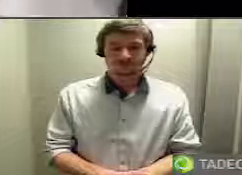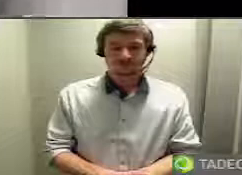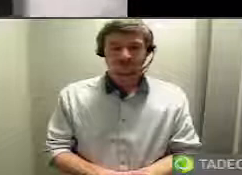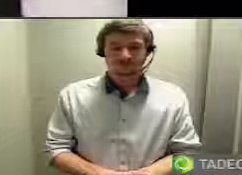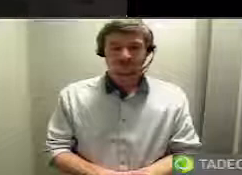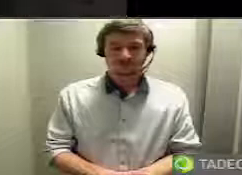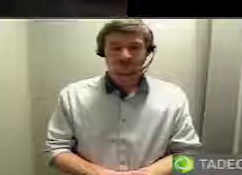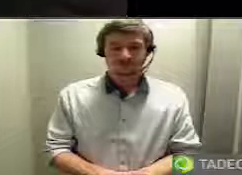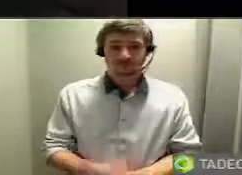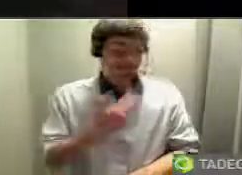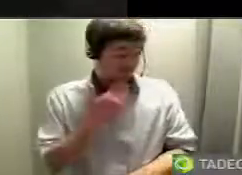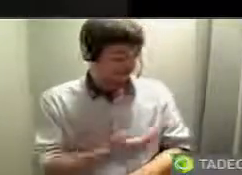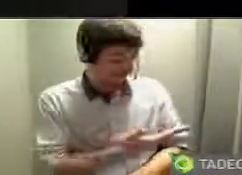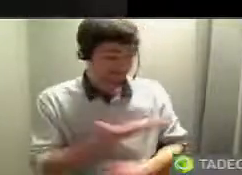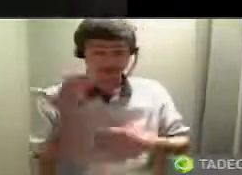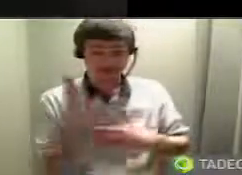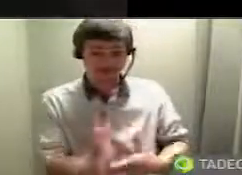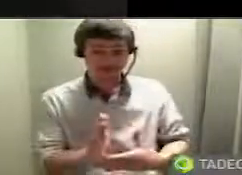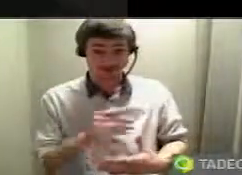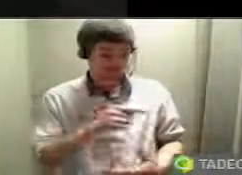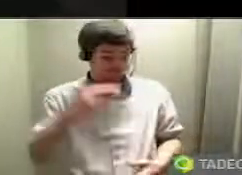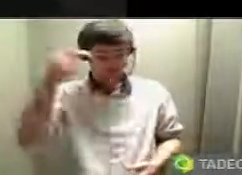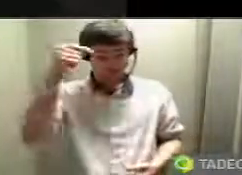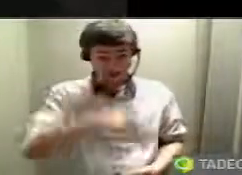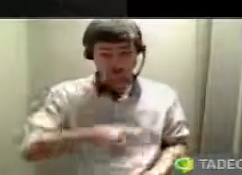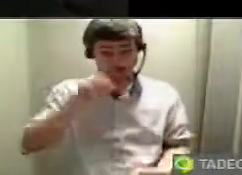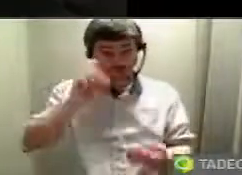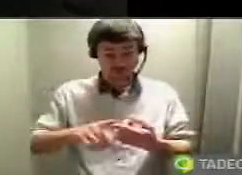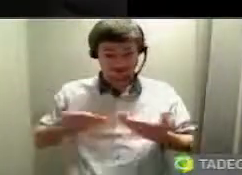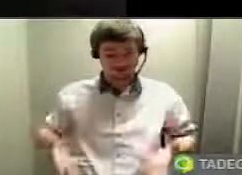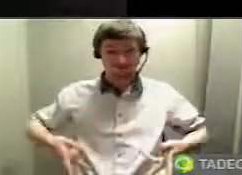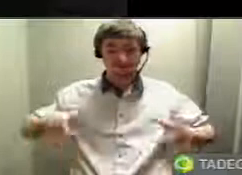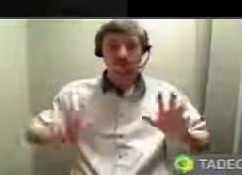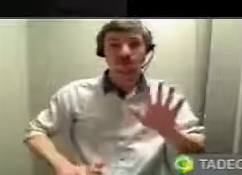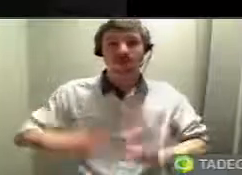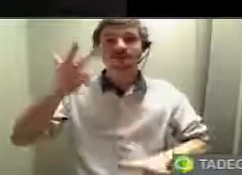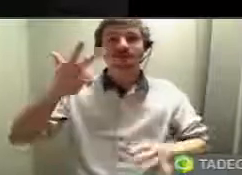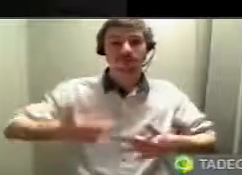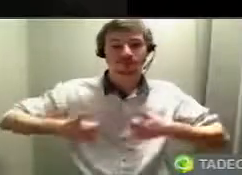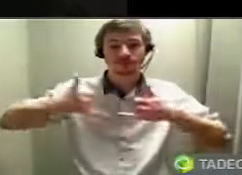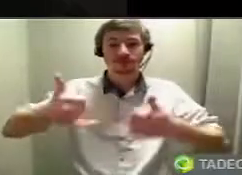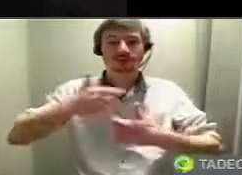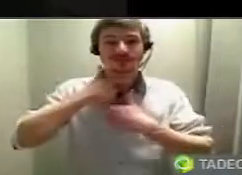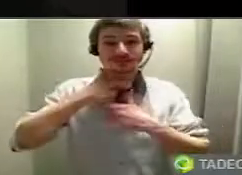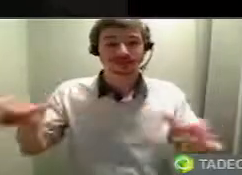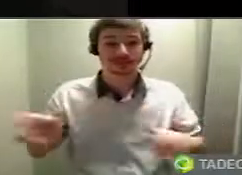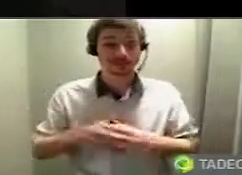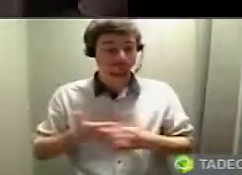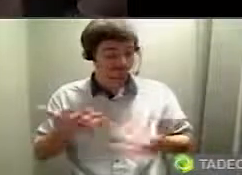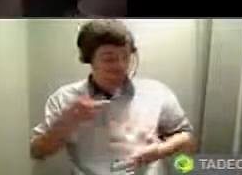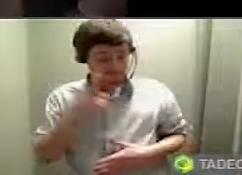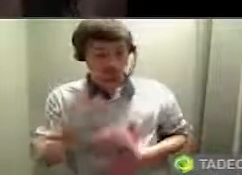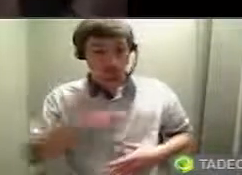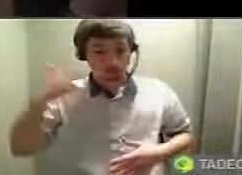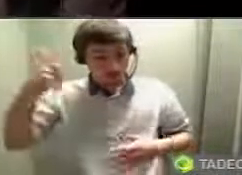Merci d'être avec nous déjà, parce que vous êtes venu exprès pour ces troisième trophées de l'accessibilité. Cette accessibilité à Londres et ces Jeux